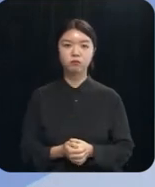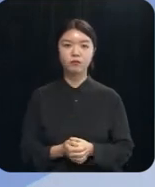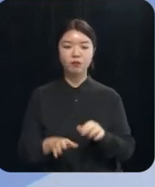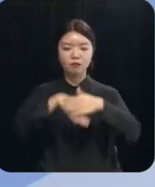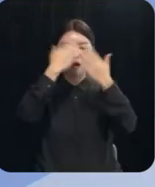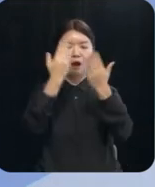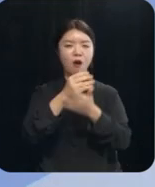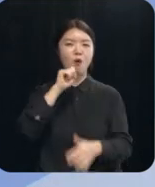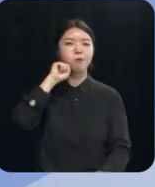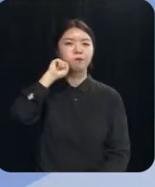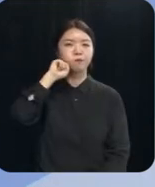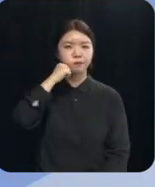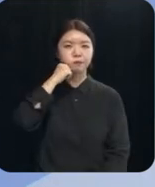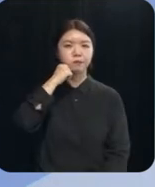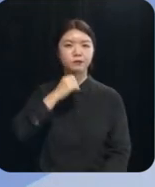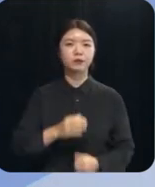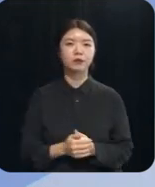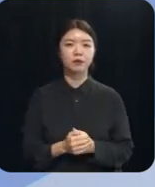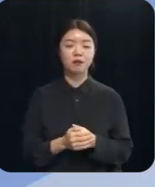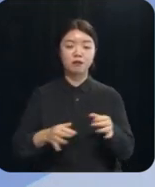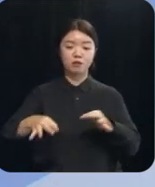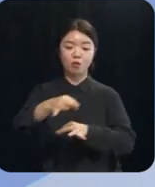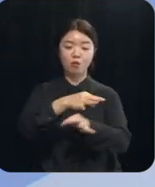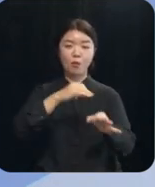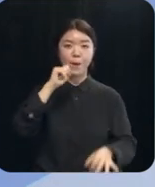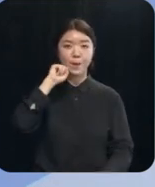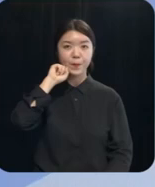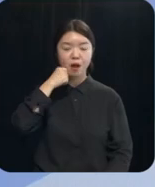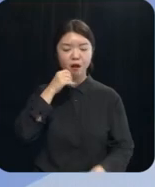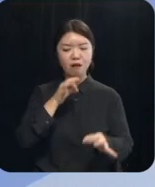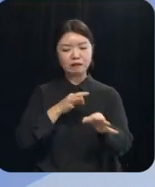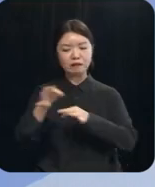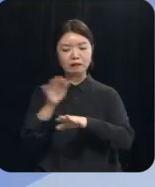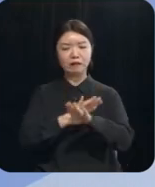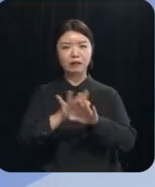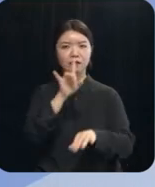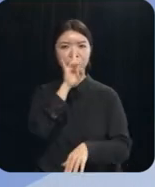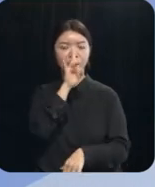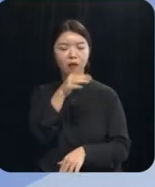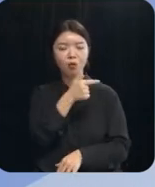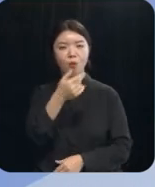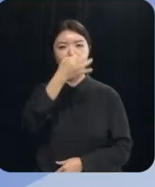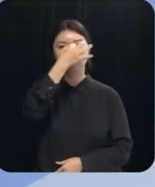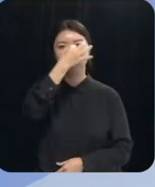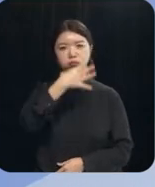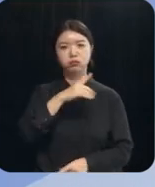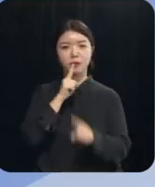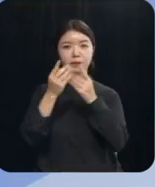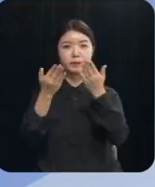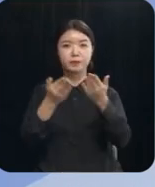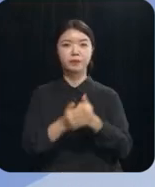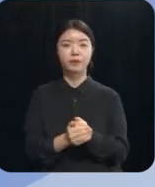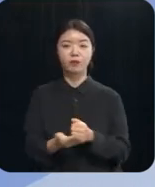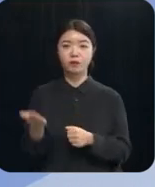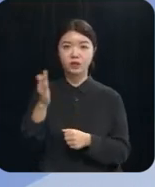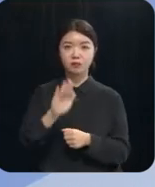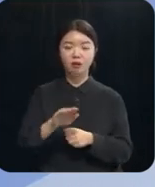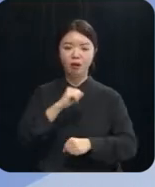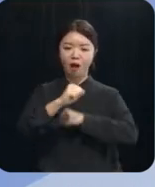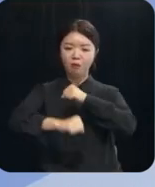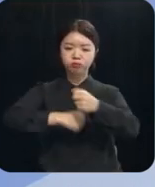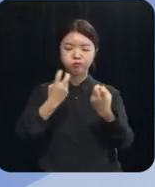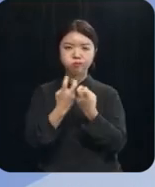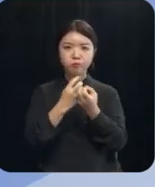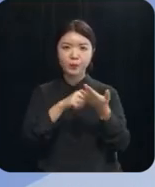다들 어렵다고들 합니다. 경기는 어렵고 장사는 안 되고 너무 힘들다고 합니다. 그렇지만 아무런